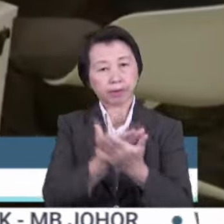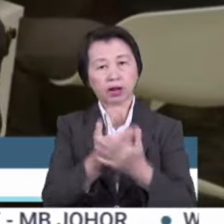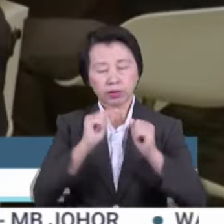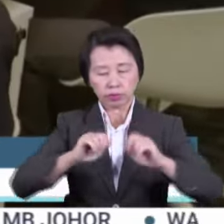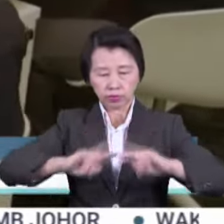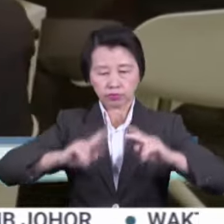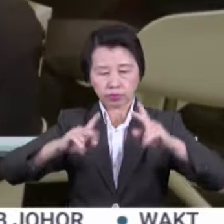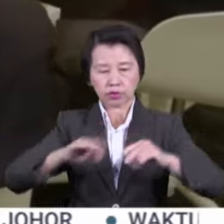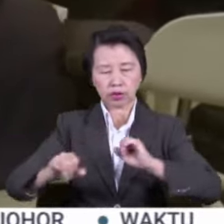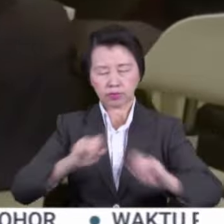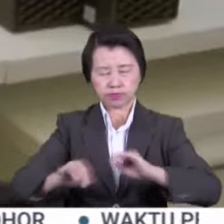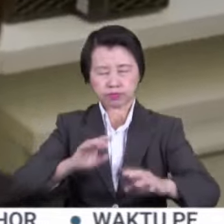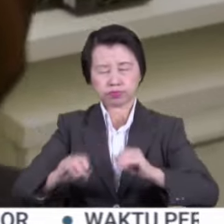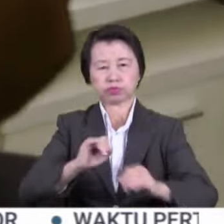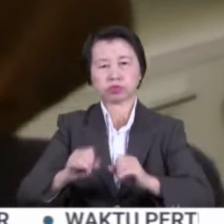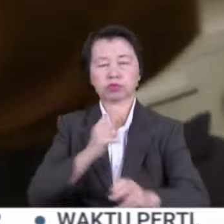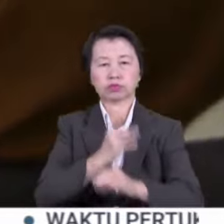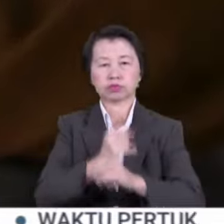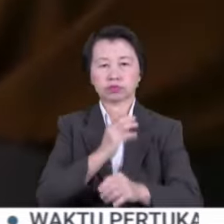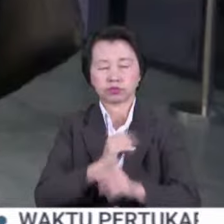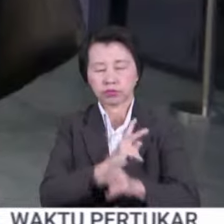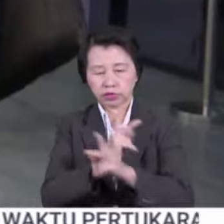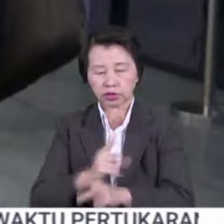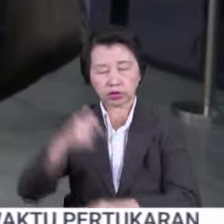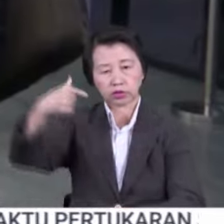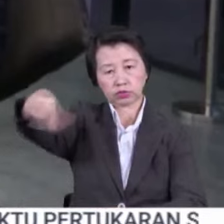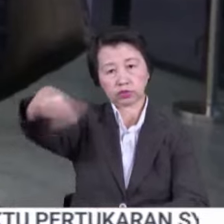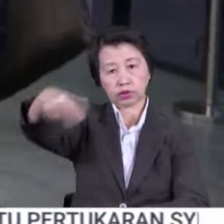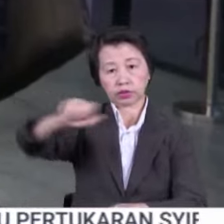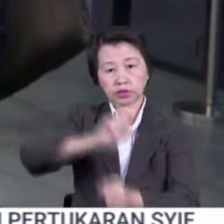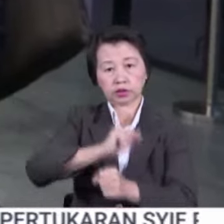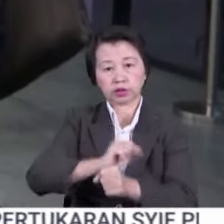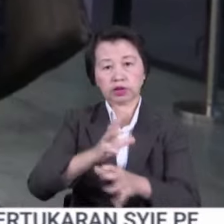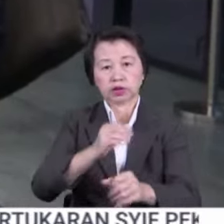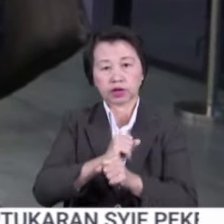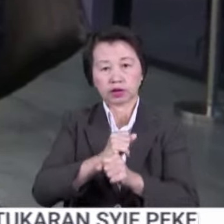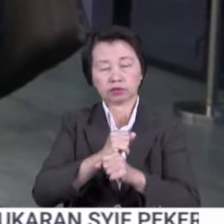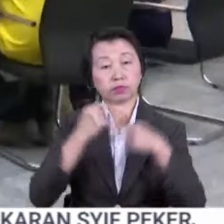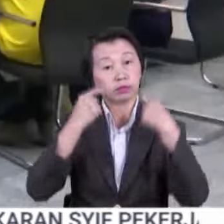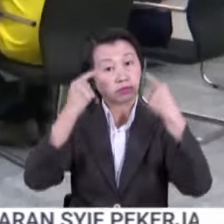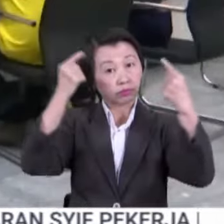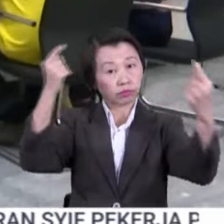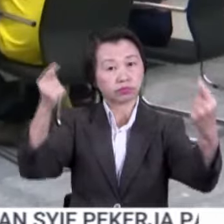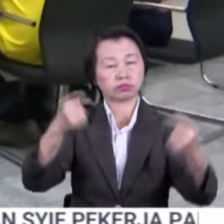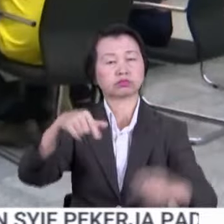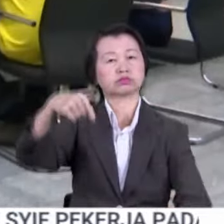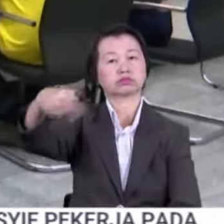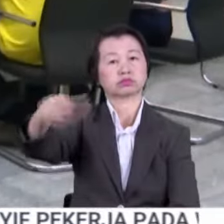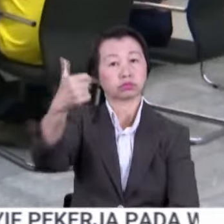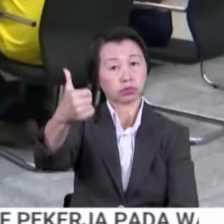meningkatkan produktiwiti di samping menjaga demi mendapat hasil yang bermutu